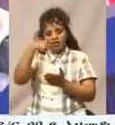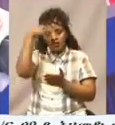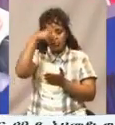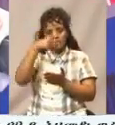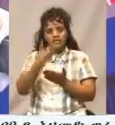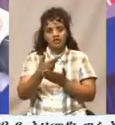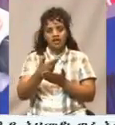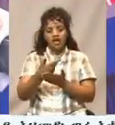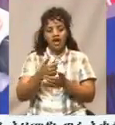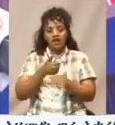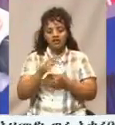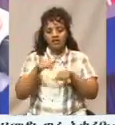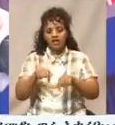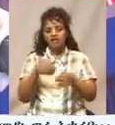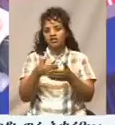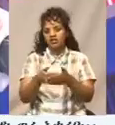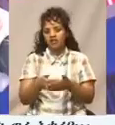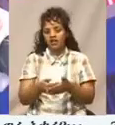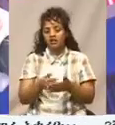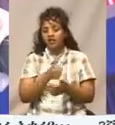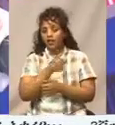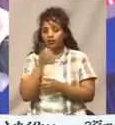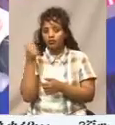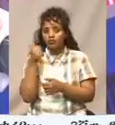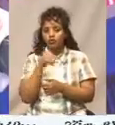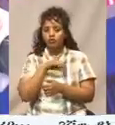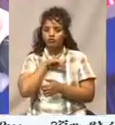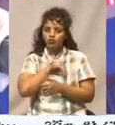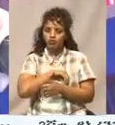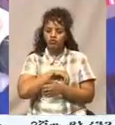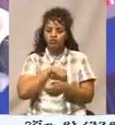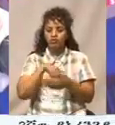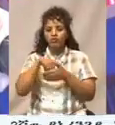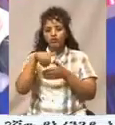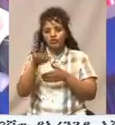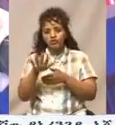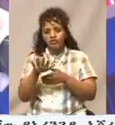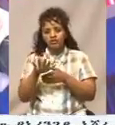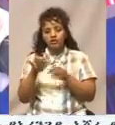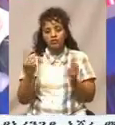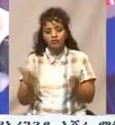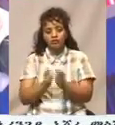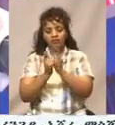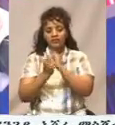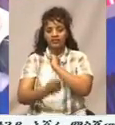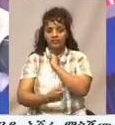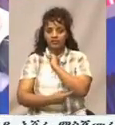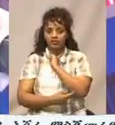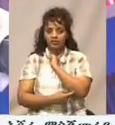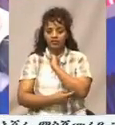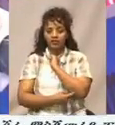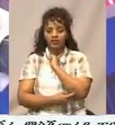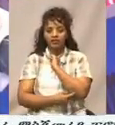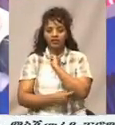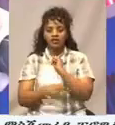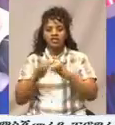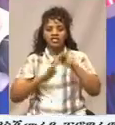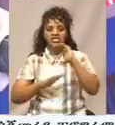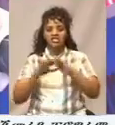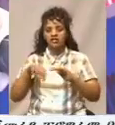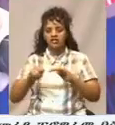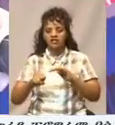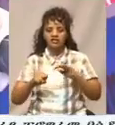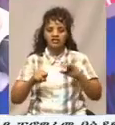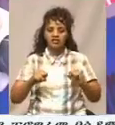አልፈን ዛሬ ላይ ደርሰናል። ሌሎች በውስጥም በውጭም የሚያጋጥሙ ፈተናዎችን እጅ ለእጅ